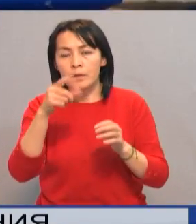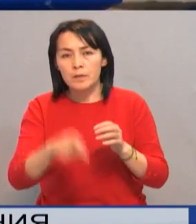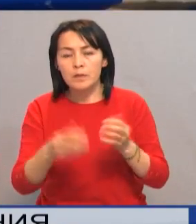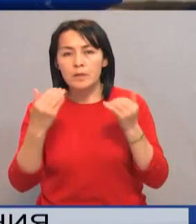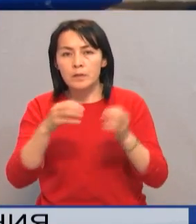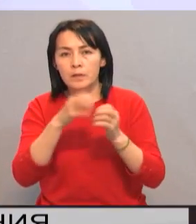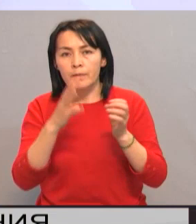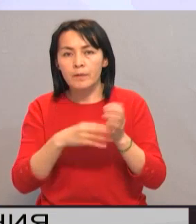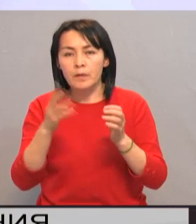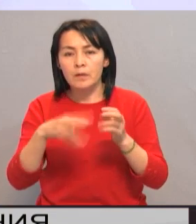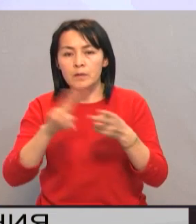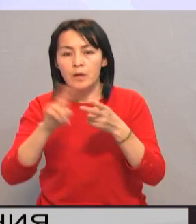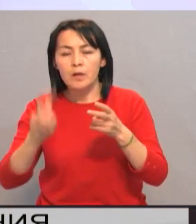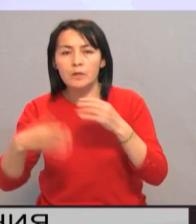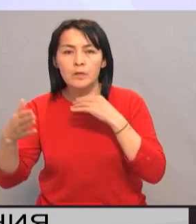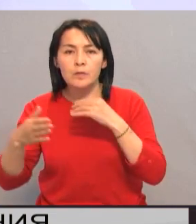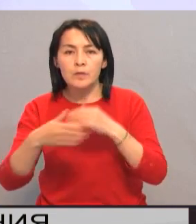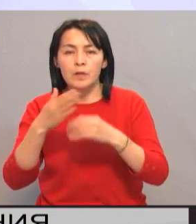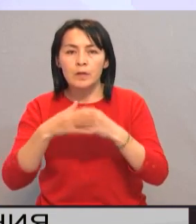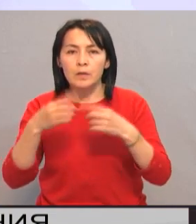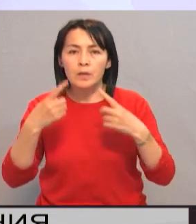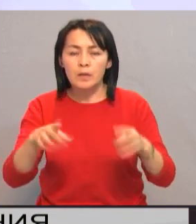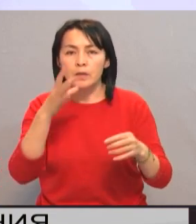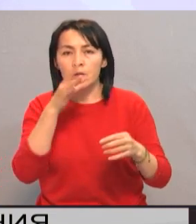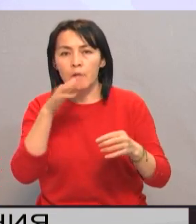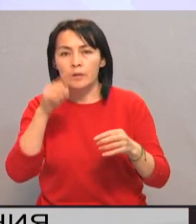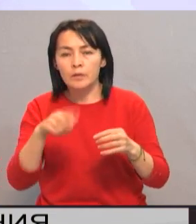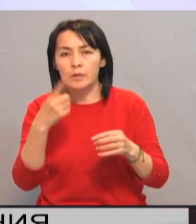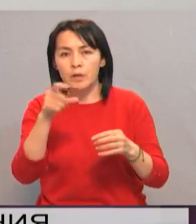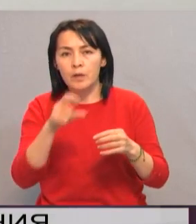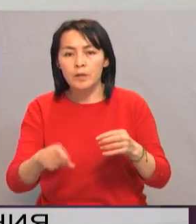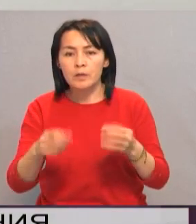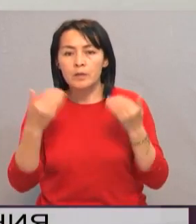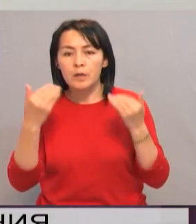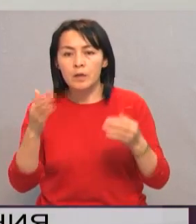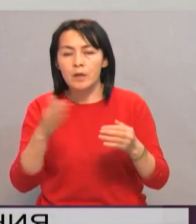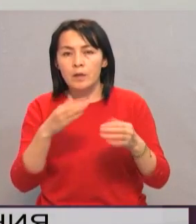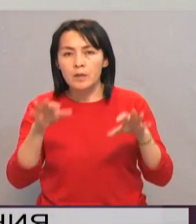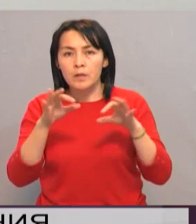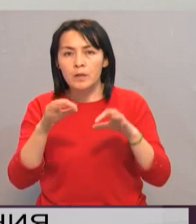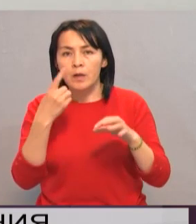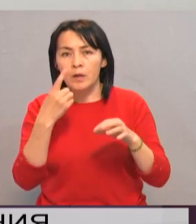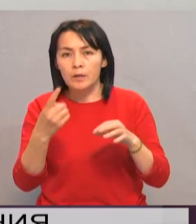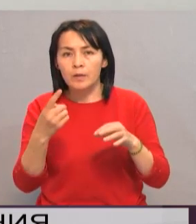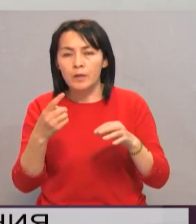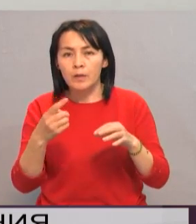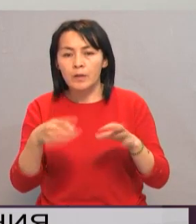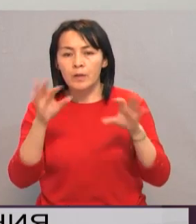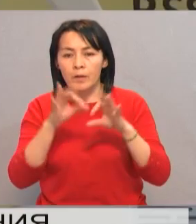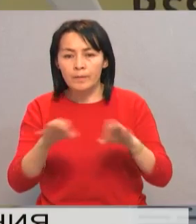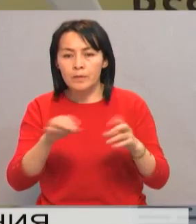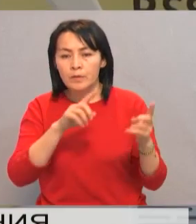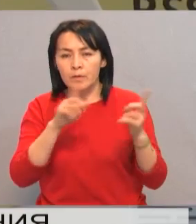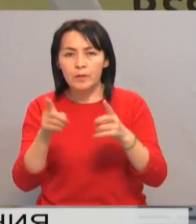из них 19 осуждены к лишению свободы на разные сроки, 1 лицо осуждено к ограничению свободы и 1 оправдано.